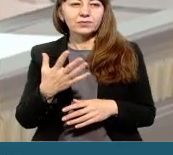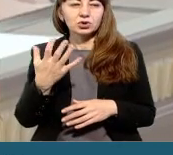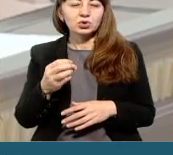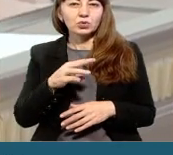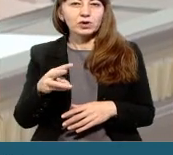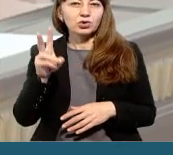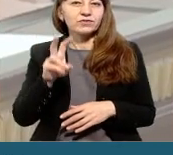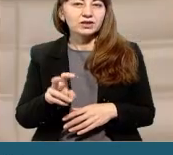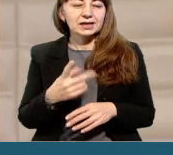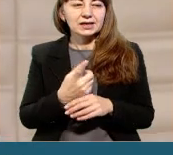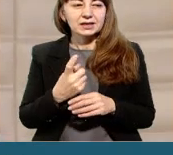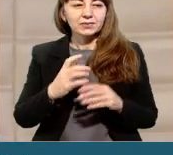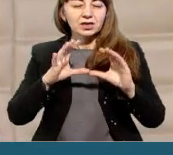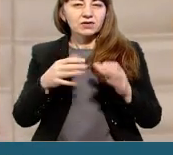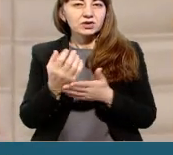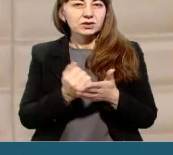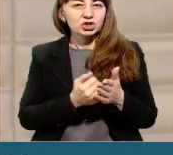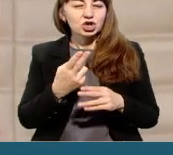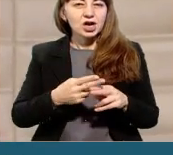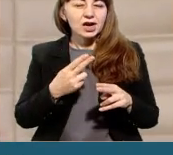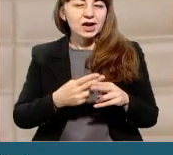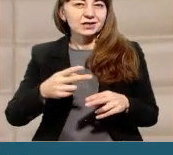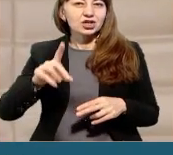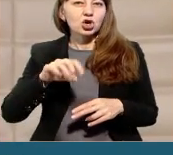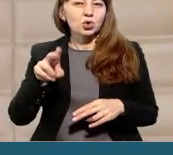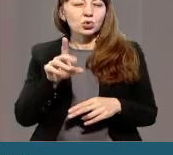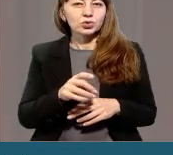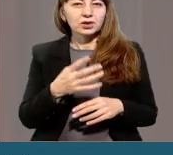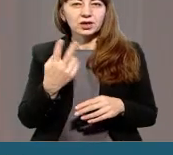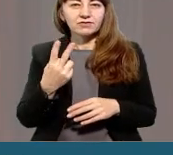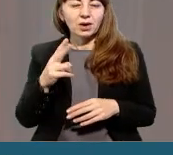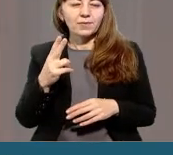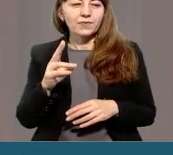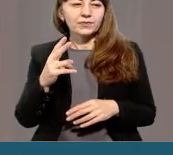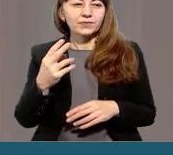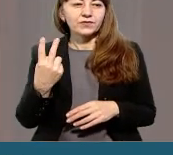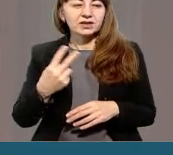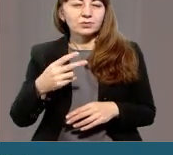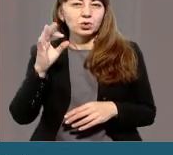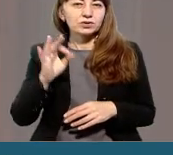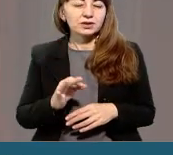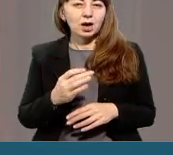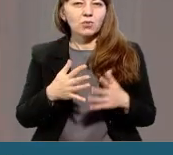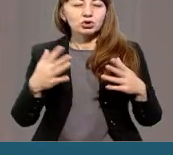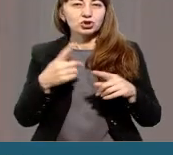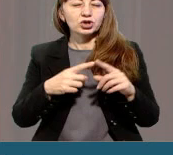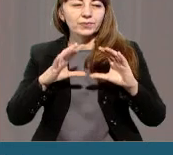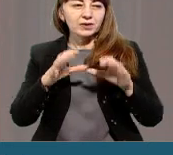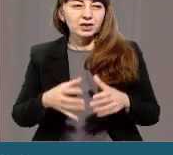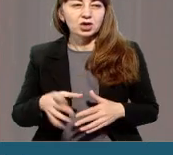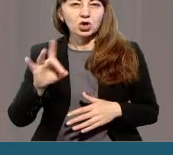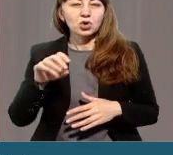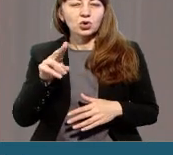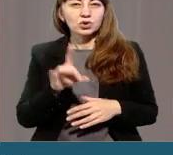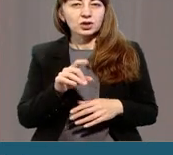әлемдік темір-кені қорларының үлкен бөлігі Қостанай облысында орналасқан. Жылына шамамен 600 мың тонна астық, 900 мың тонна